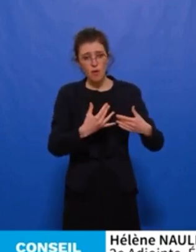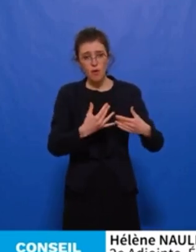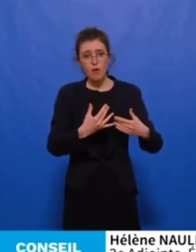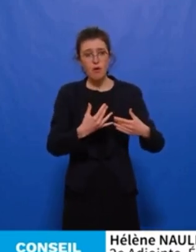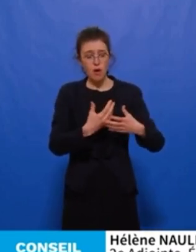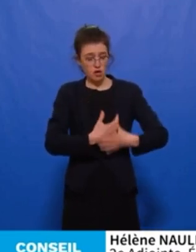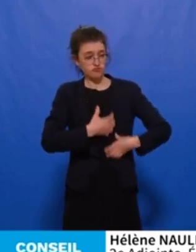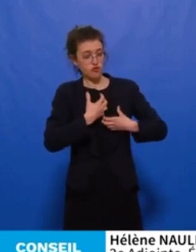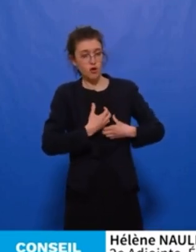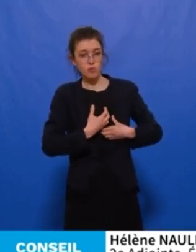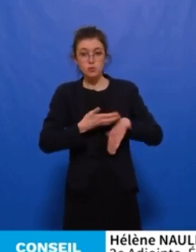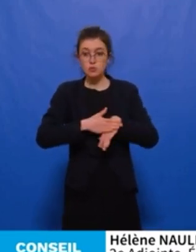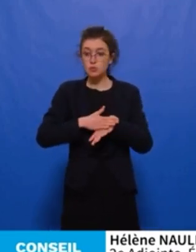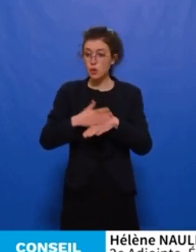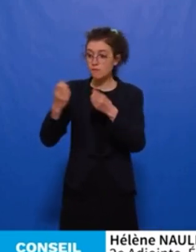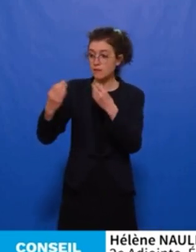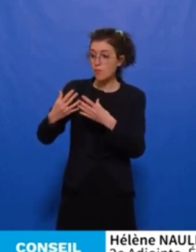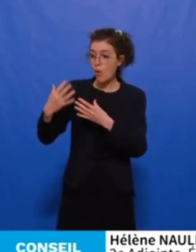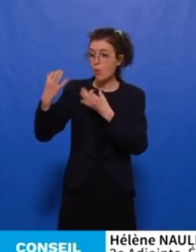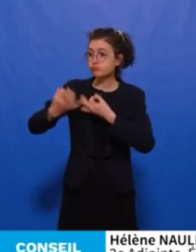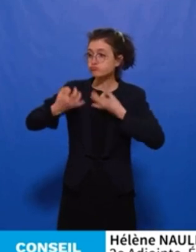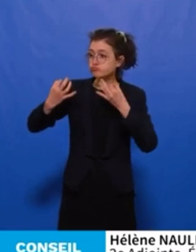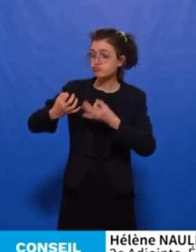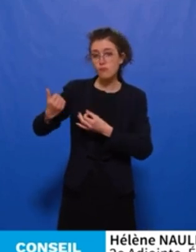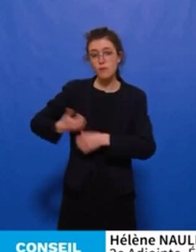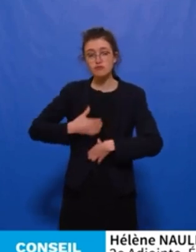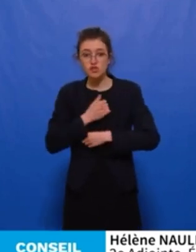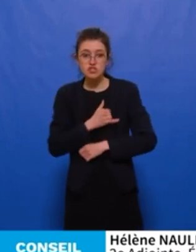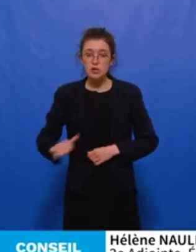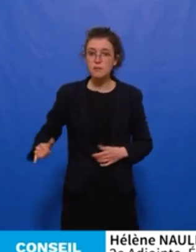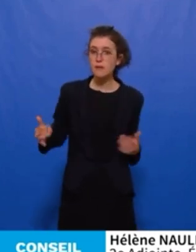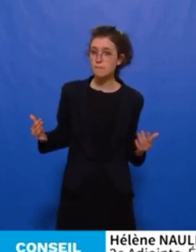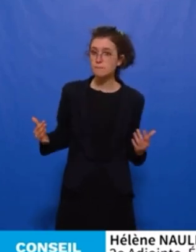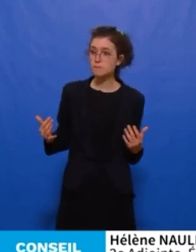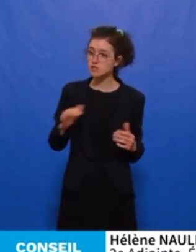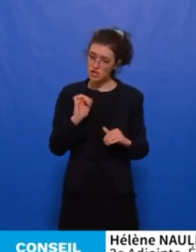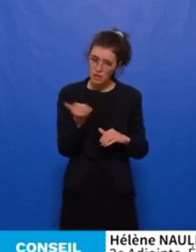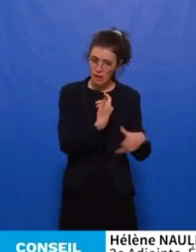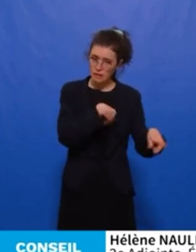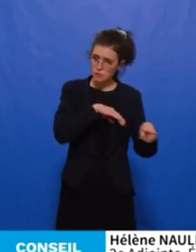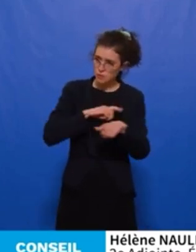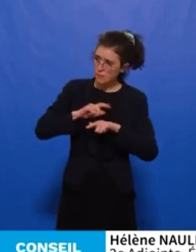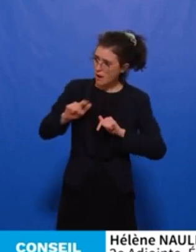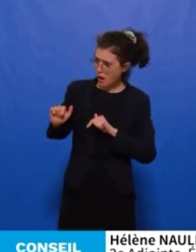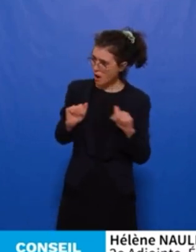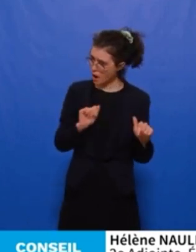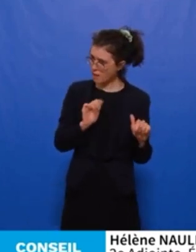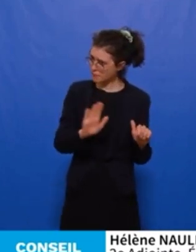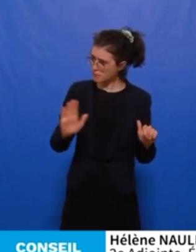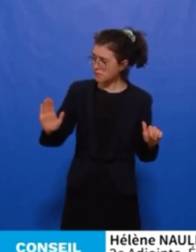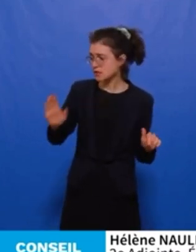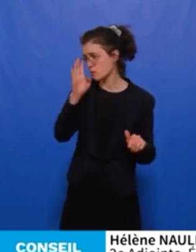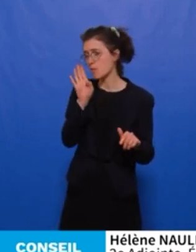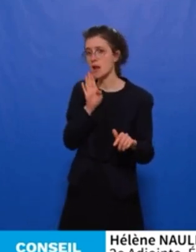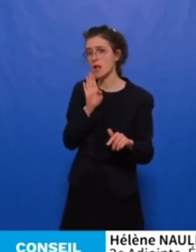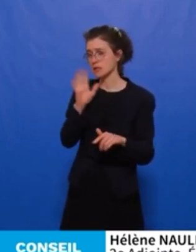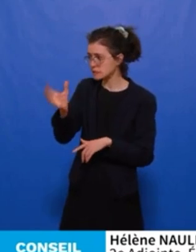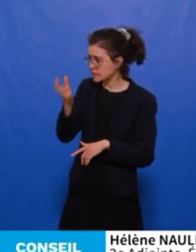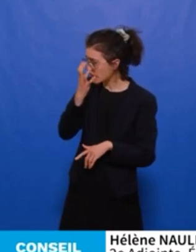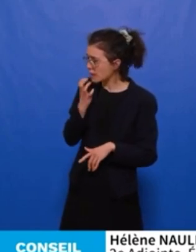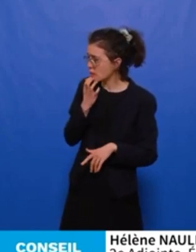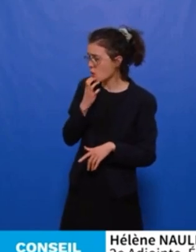la responsabilité du collectif mais par rapport à des responsabilités aussi individuelles. Donc un peu de sérieux, un peu d'honnêteté intellectuelle, s'il vous